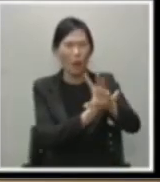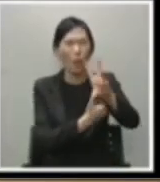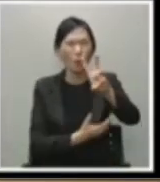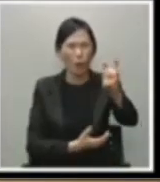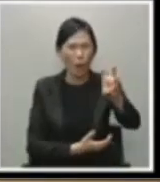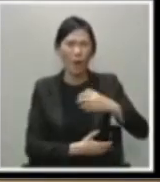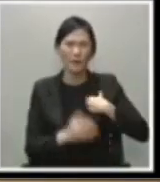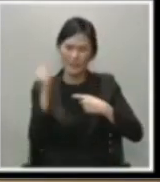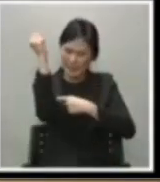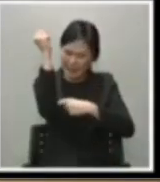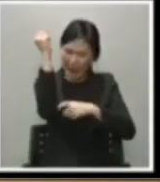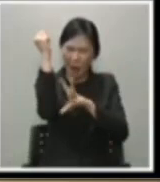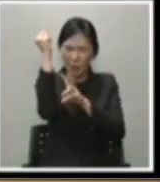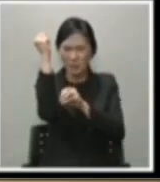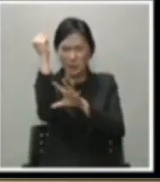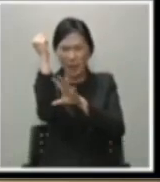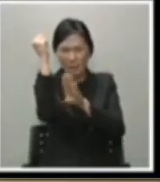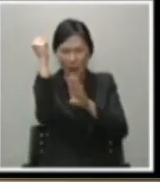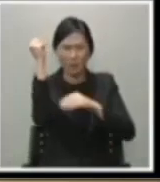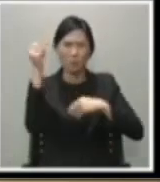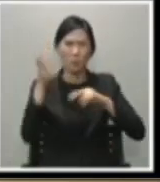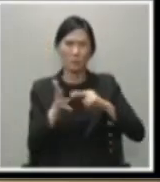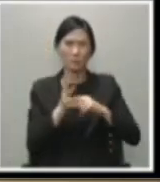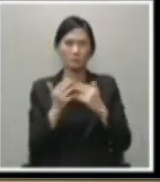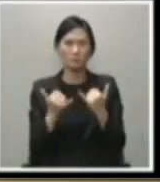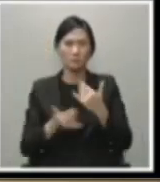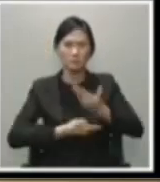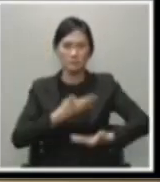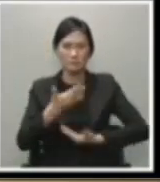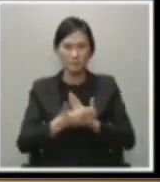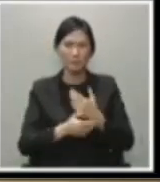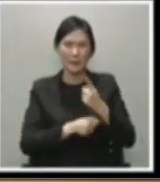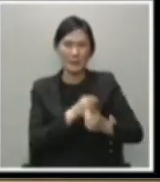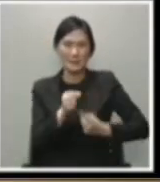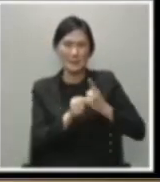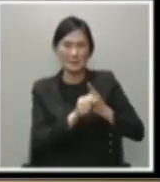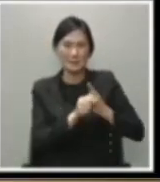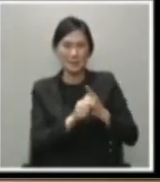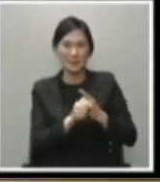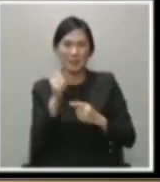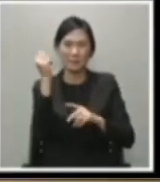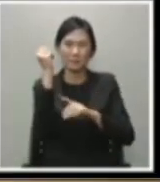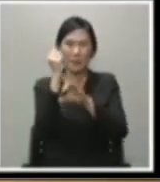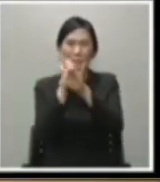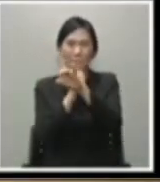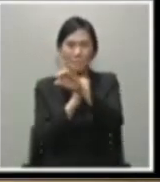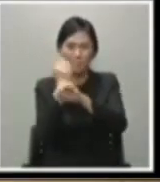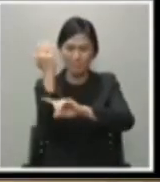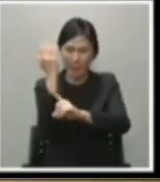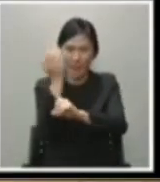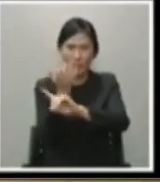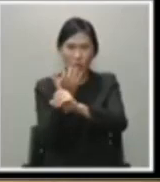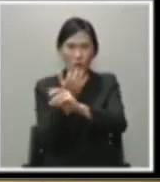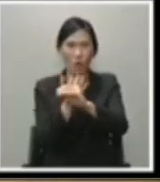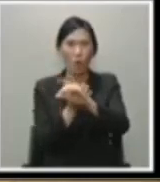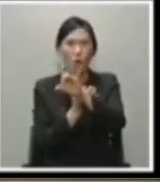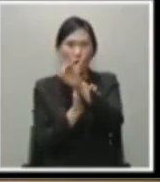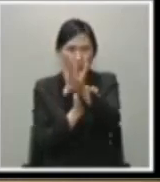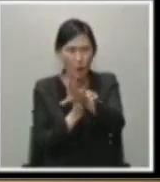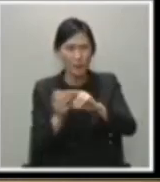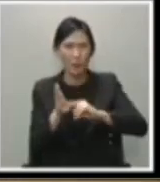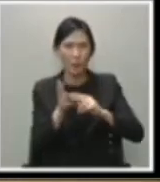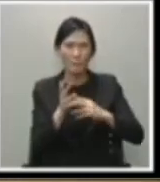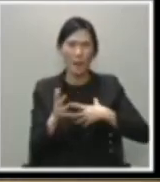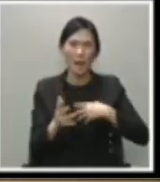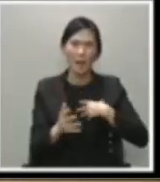ราที่ท่านบอกว่า65บาททำทันทีวันนี้1ปีผ่านไป8โล100ครับท่านปาล์มพาราปาล์มน้ำมันไม่ต้อง